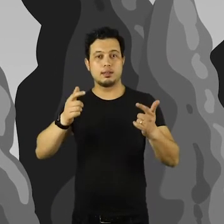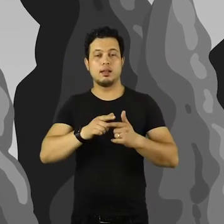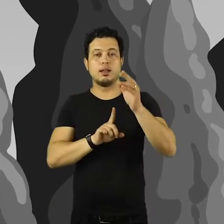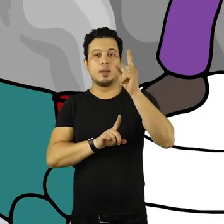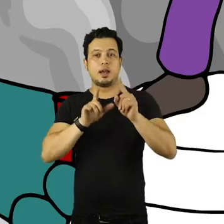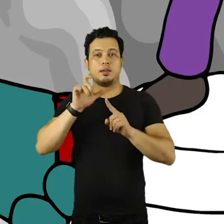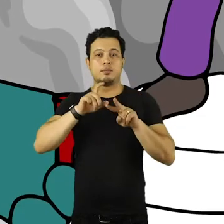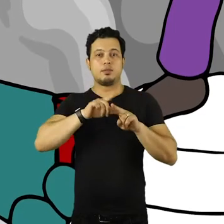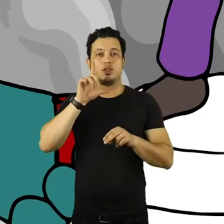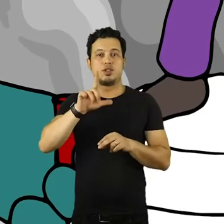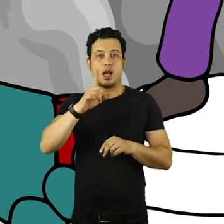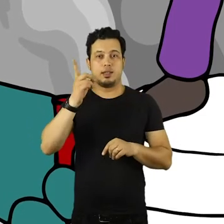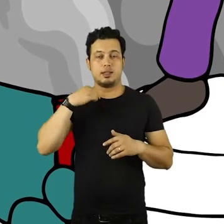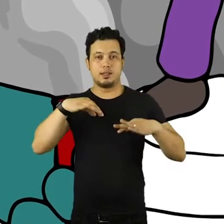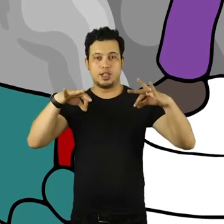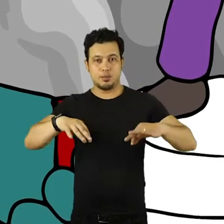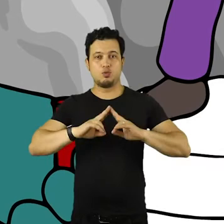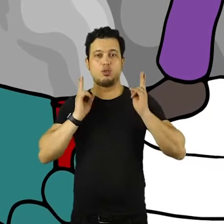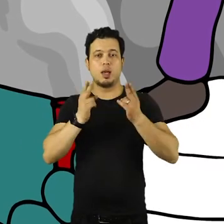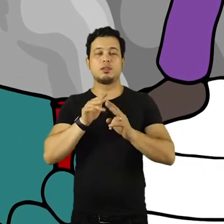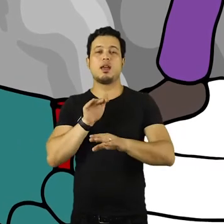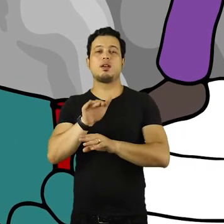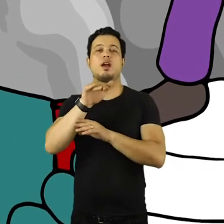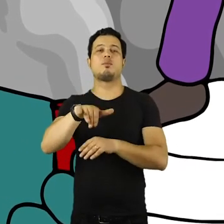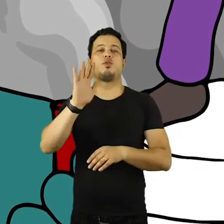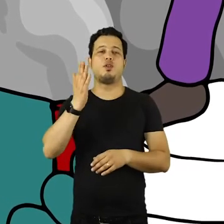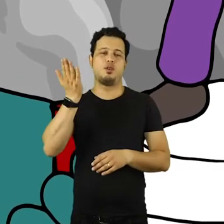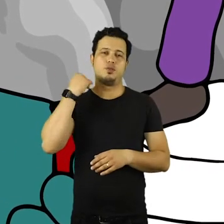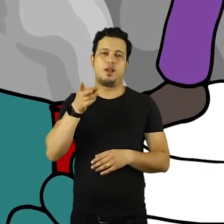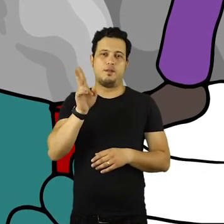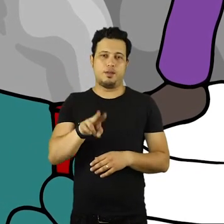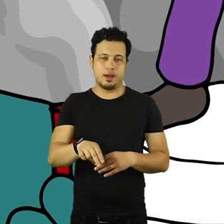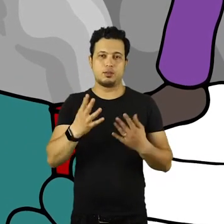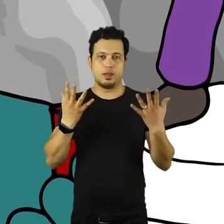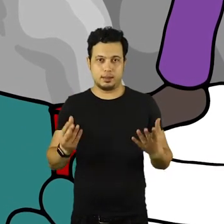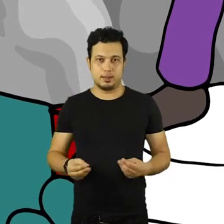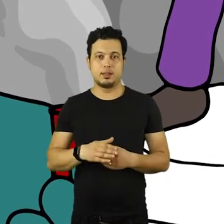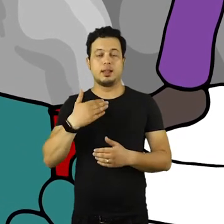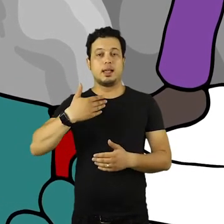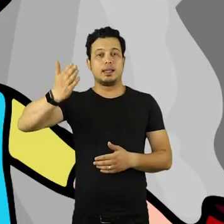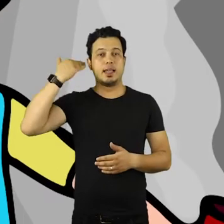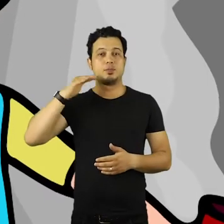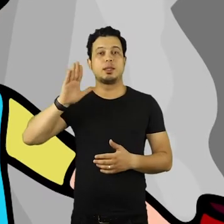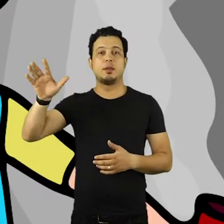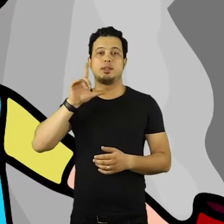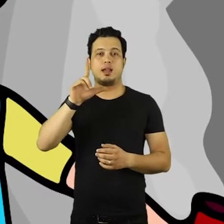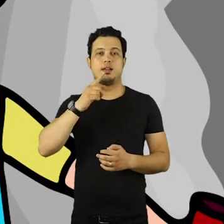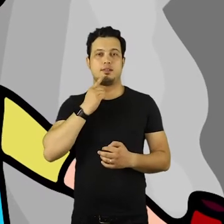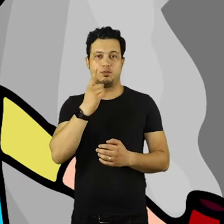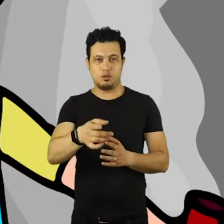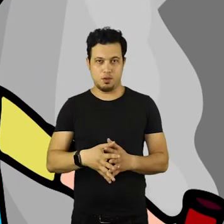Çallı? İbrahim Çallı günümüzde yaşamıyor çocuklar. Bu yüzden geçmişe gitmeliyiz.